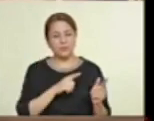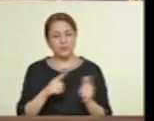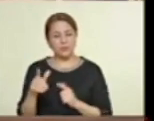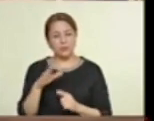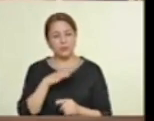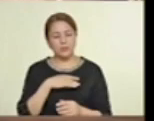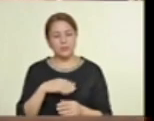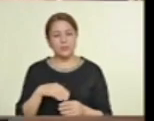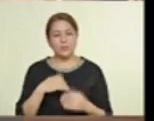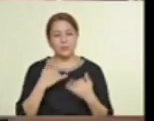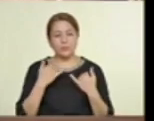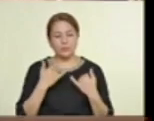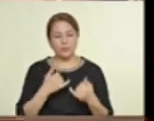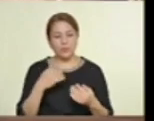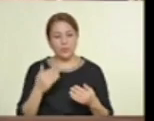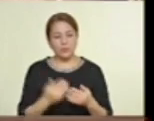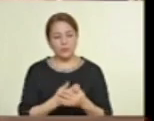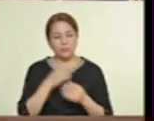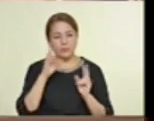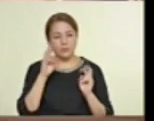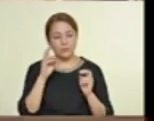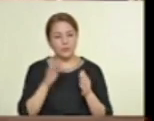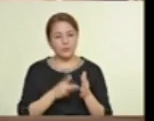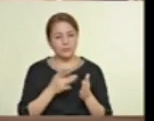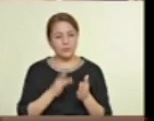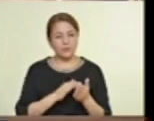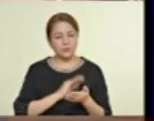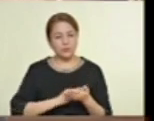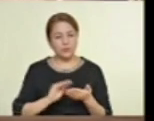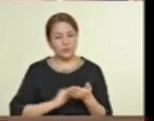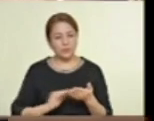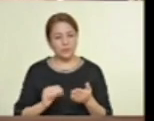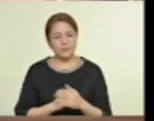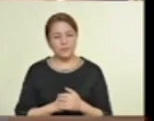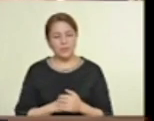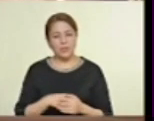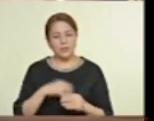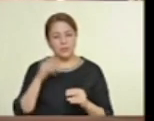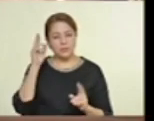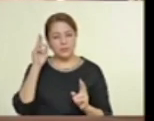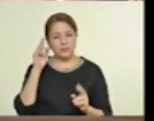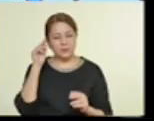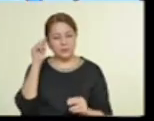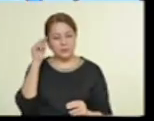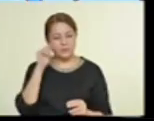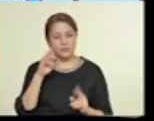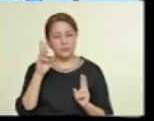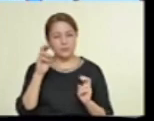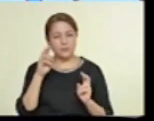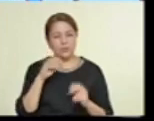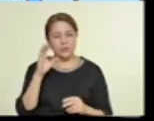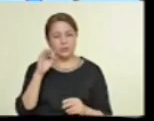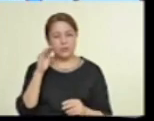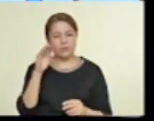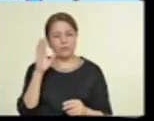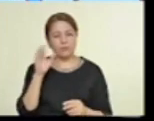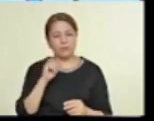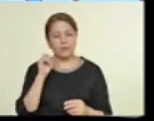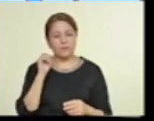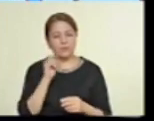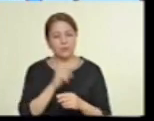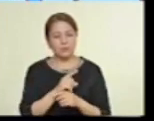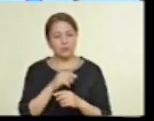bo'lsangiz, demak, bugungi yangi mavzuni daftaringizga yozib oling. Darsimiz mavzusi sof va